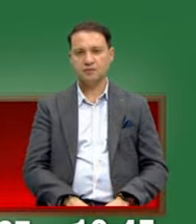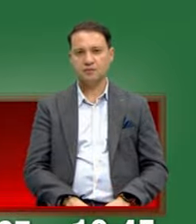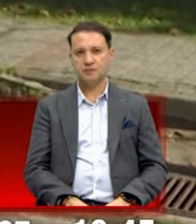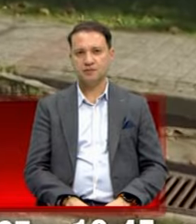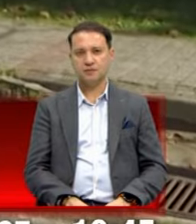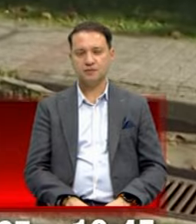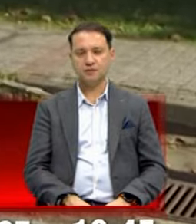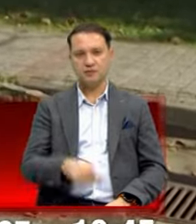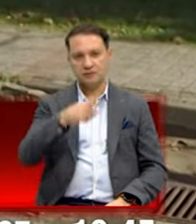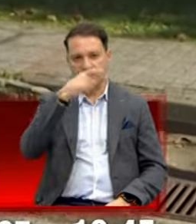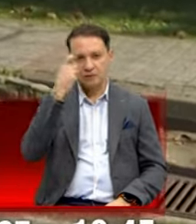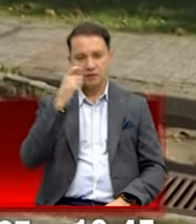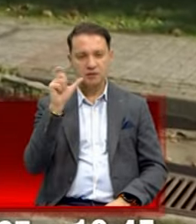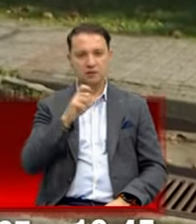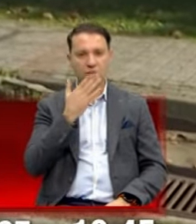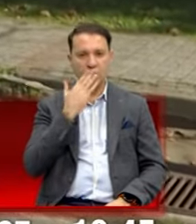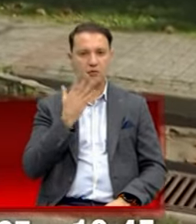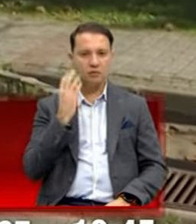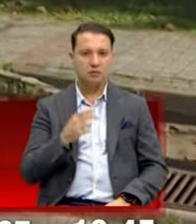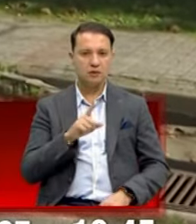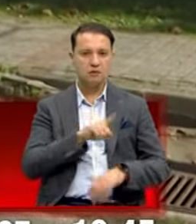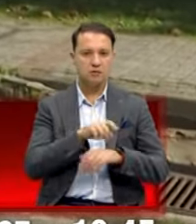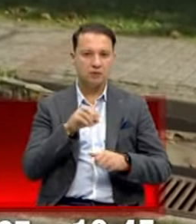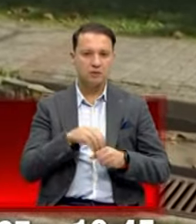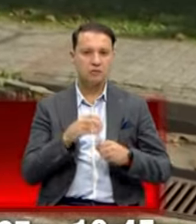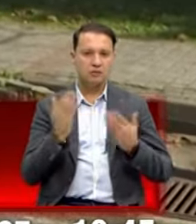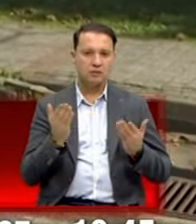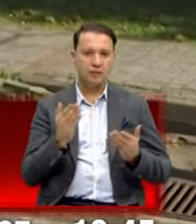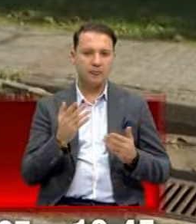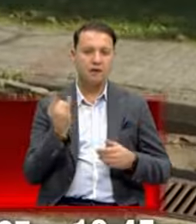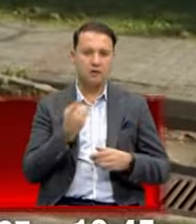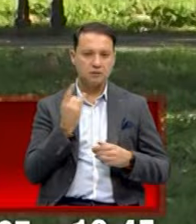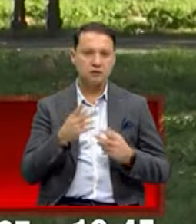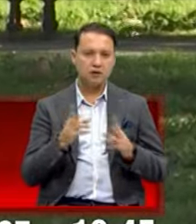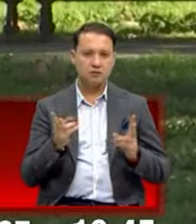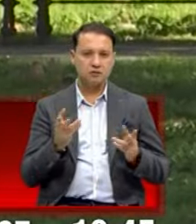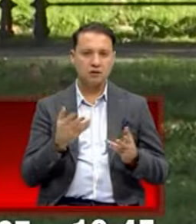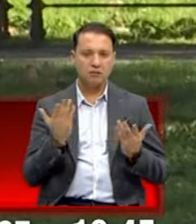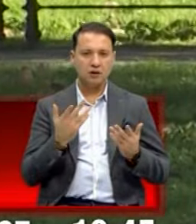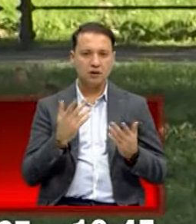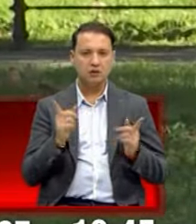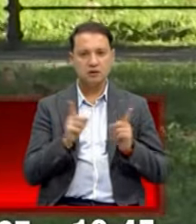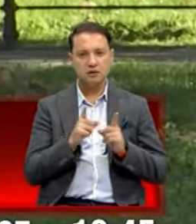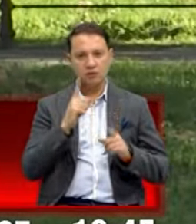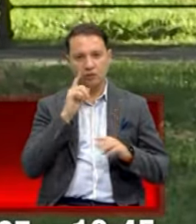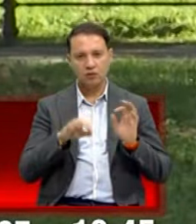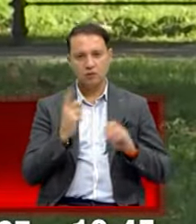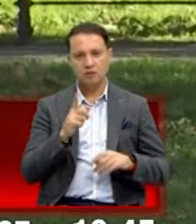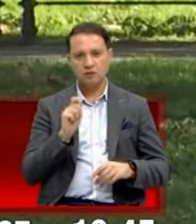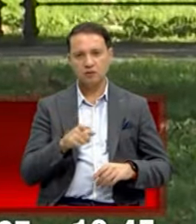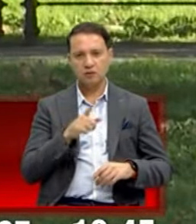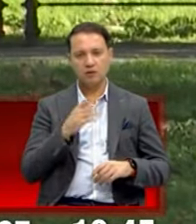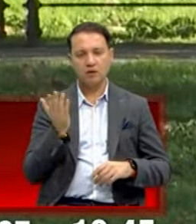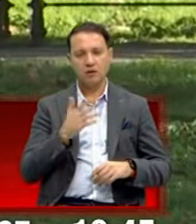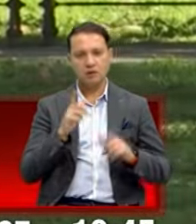belirtildi. Yaz aylarında okulun olmadığı zamanlarda geziye açılabilir ama sınırlı ve kontrollü bir şekilde.